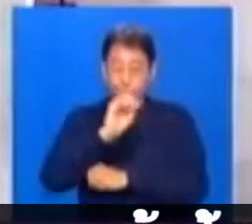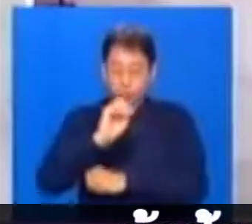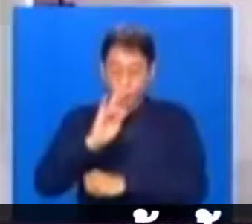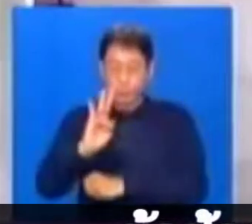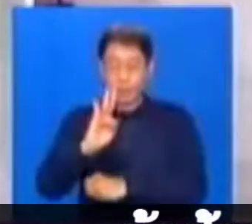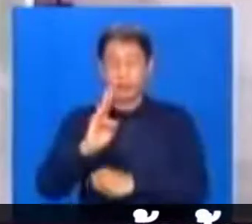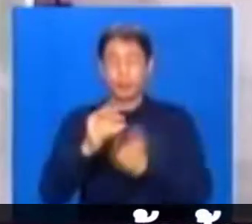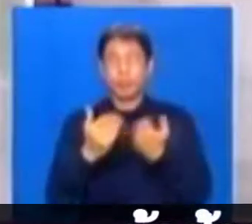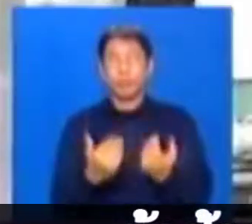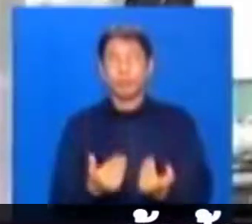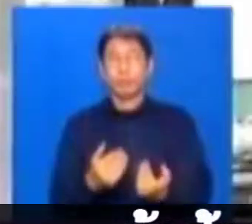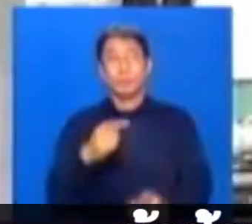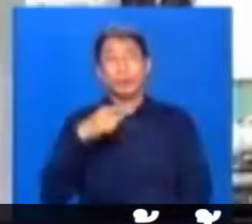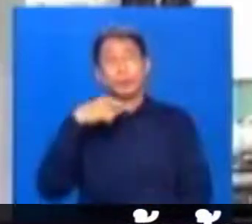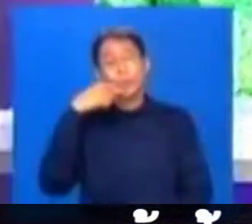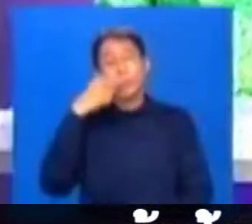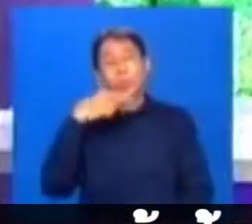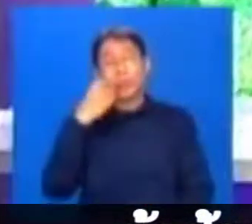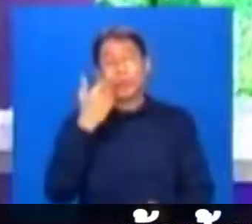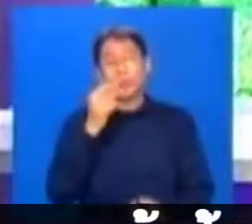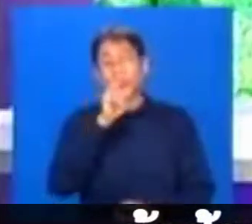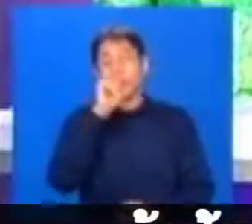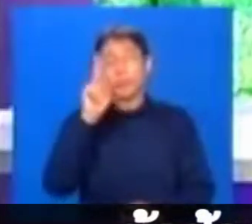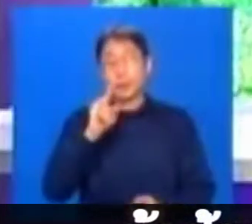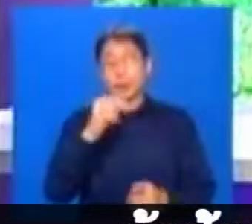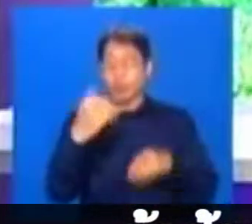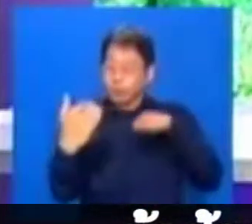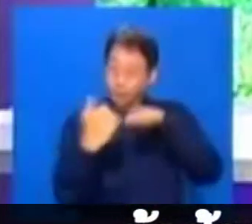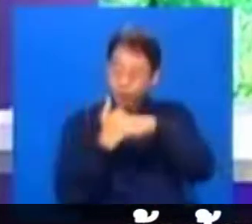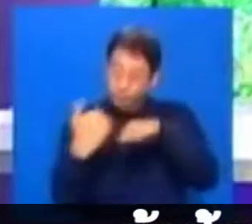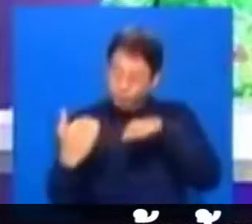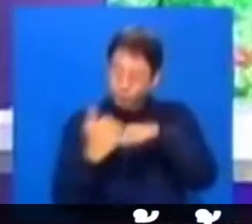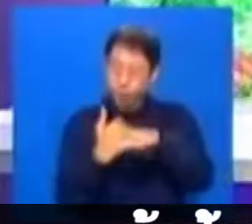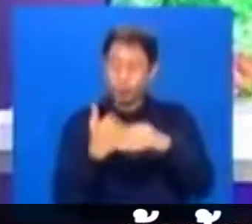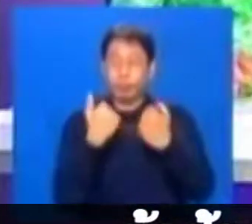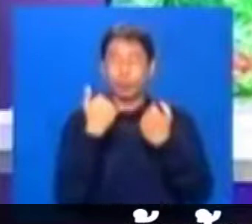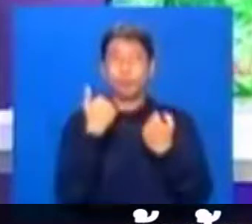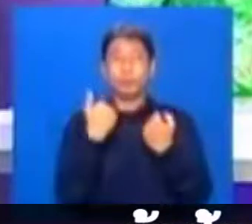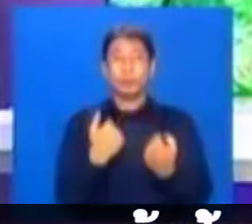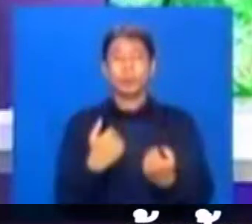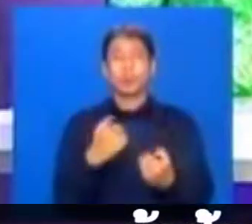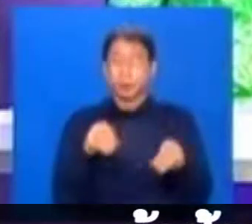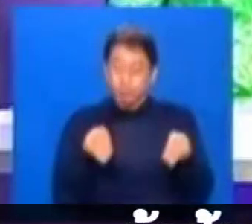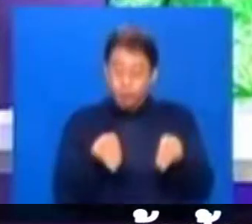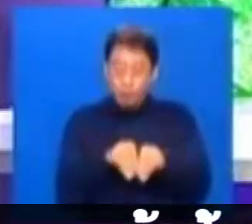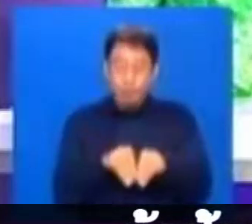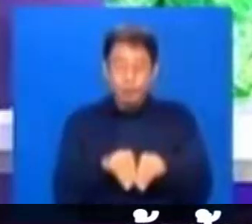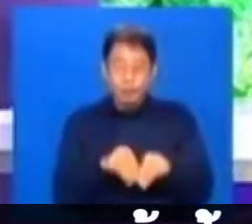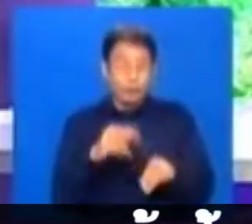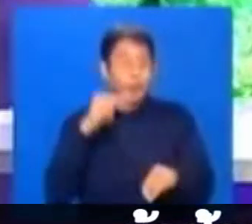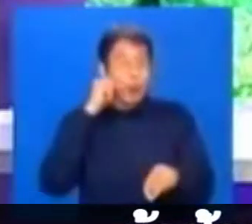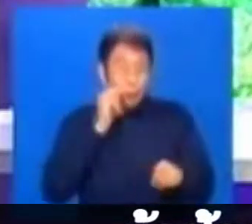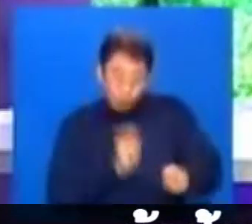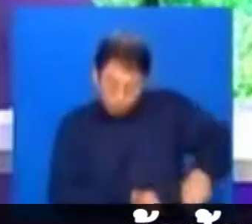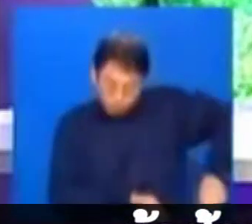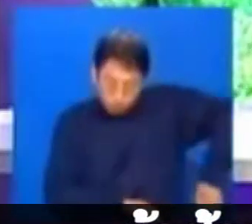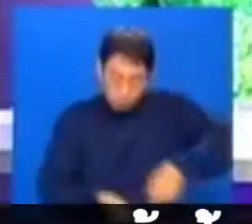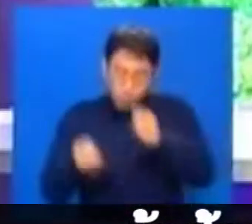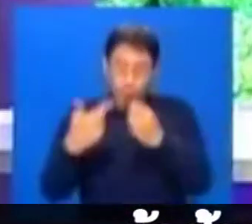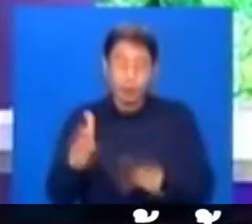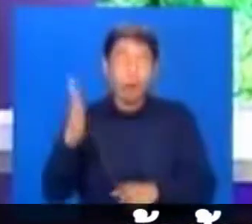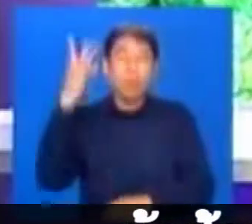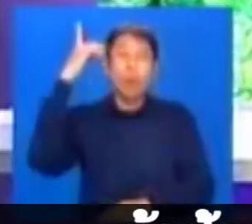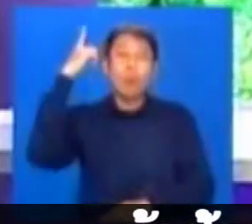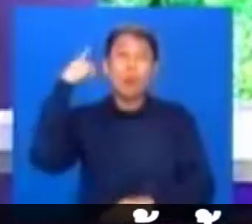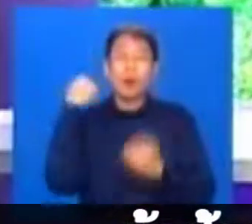เด็ดค่ะไหนๆพูดถึงเรื่องของการใช้รถใช้ถนนแล้วนะคะบวกกับช่วงนี้ใกล้จะถึงเทศกาลสงกรานต์แล้วเมื่อวานนี้คณะ